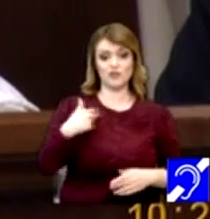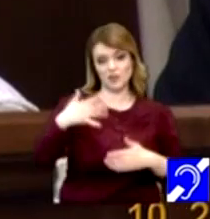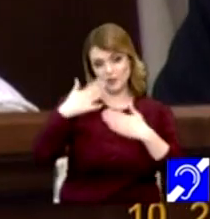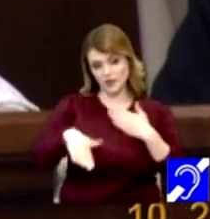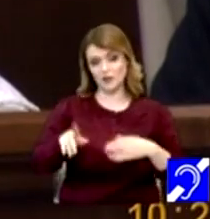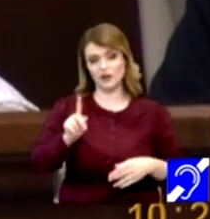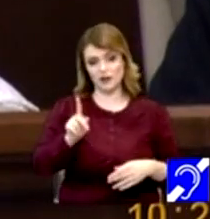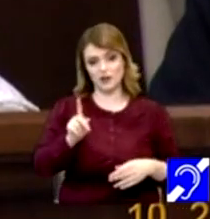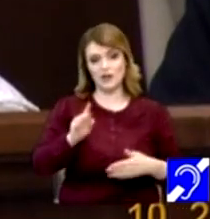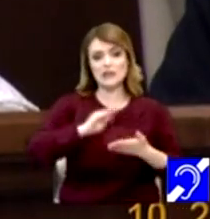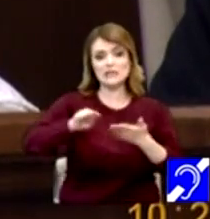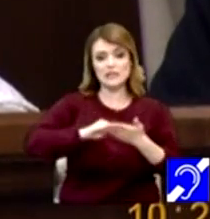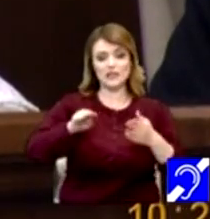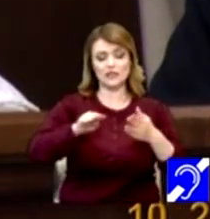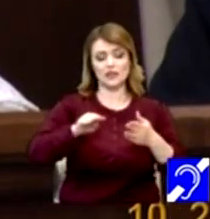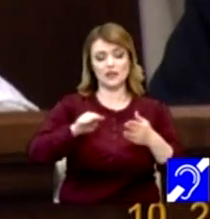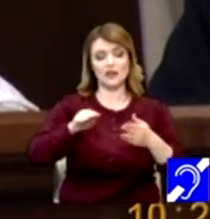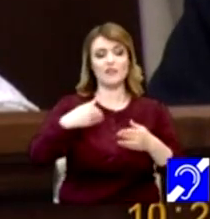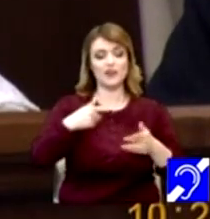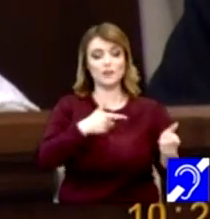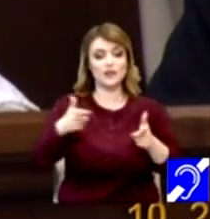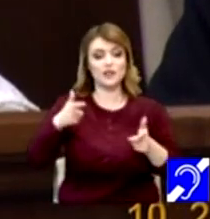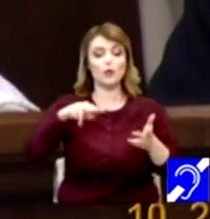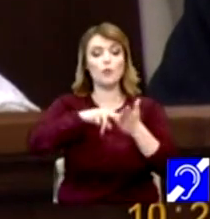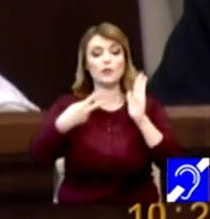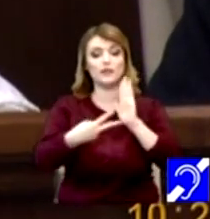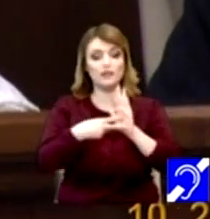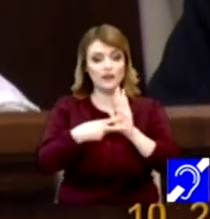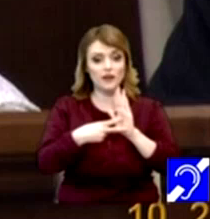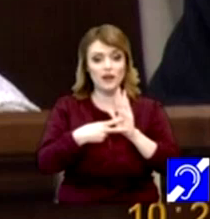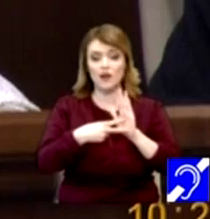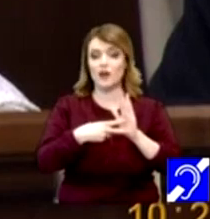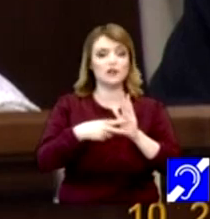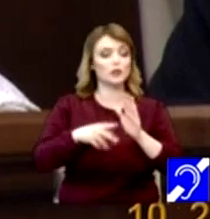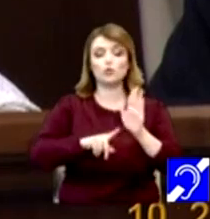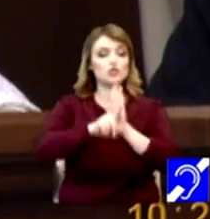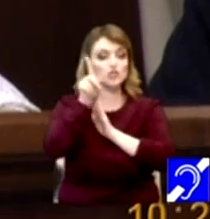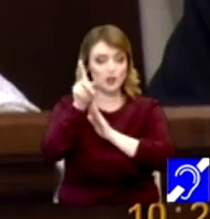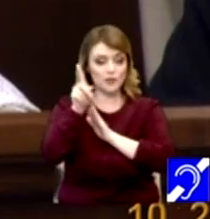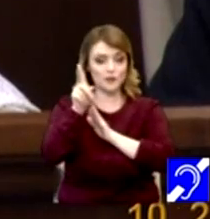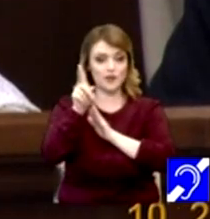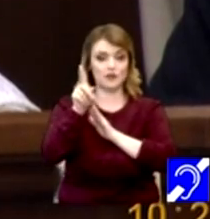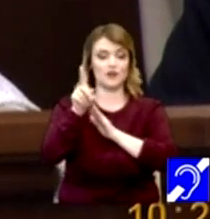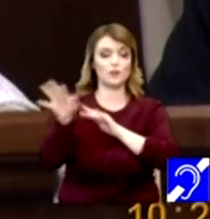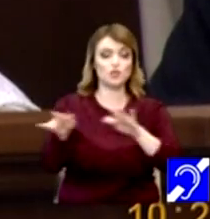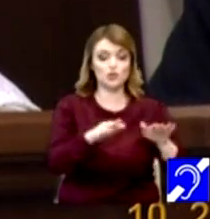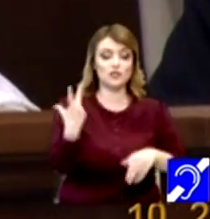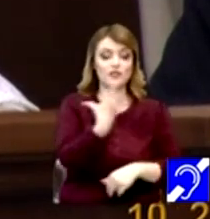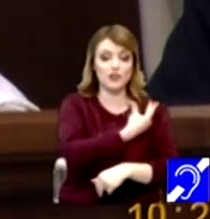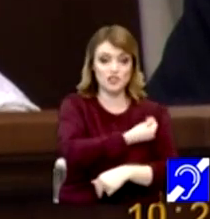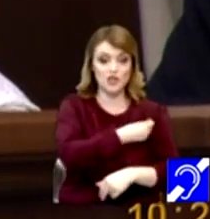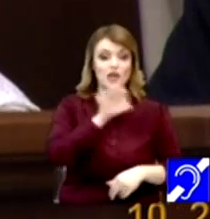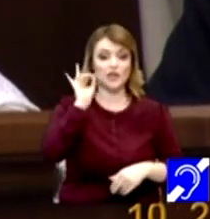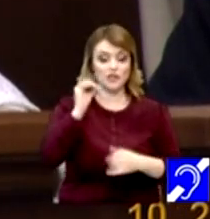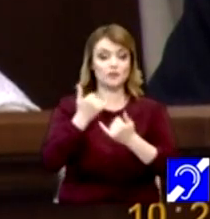foarte clar că, de fapt, secretariatul vrea să facă o planificare și nici de cum nu demarează procedura de vaccinare. Totodată,